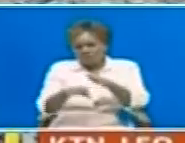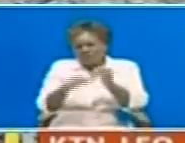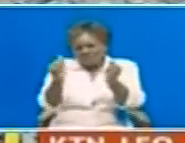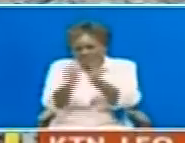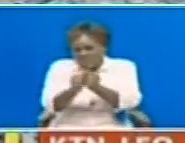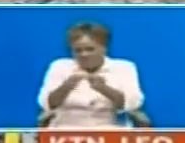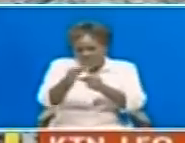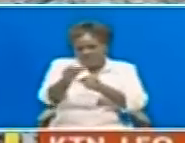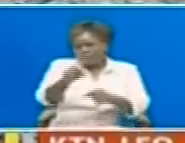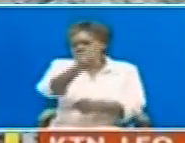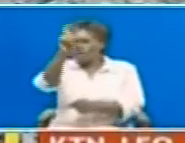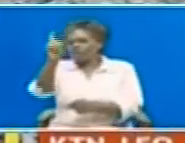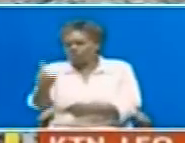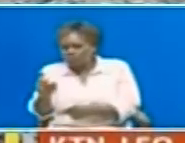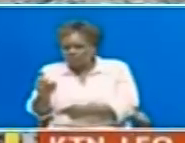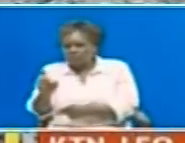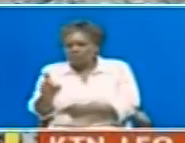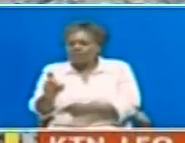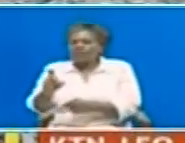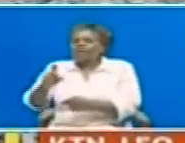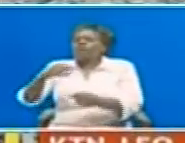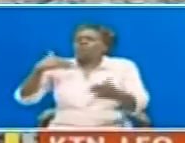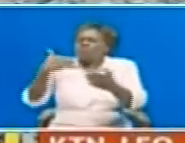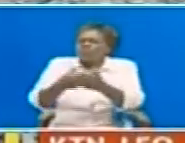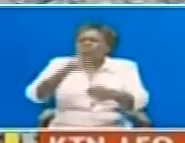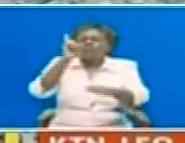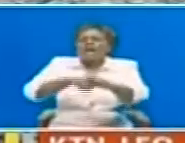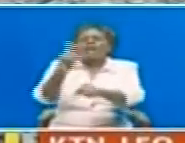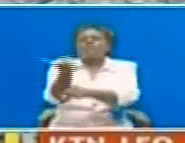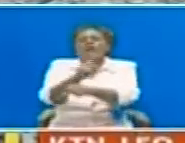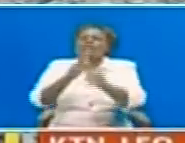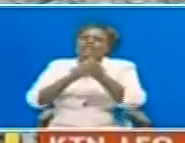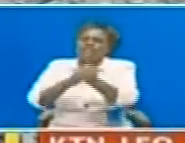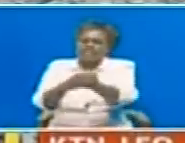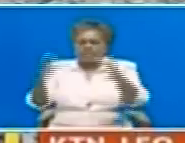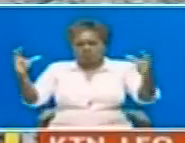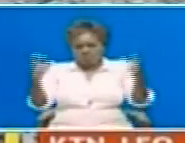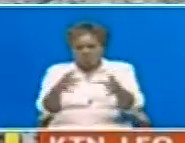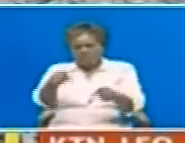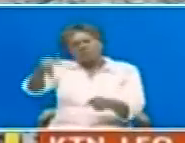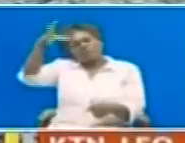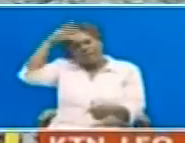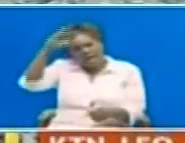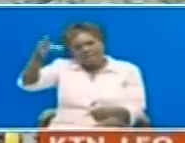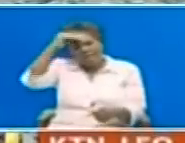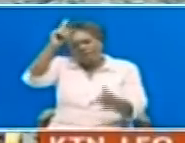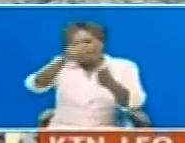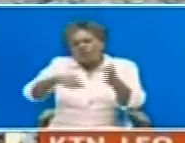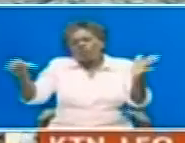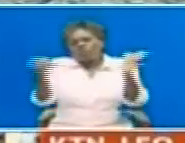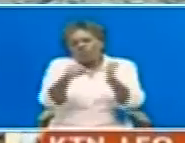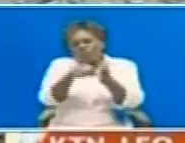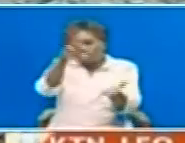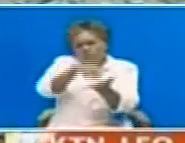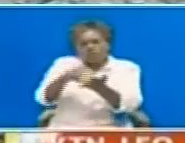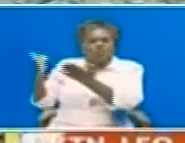10. Swali likiwa ni je, ni mpaka lini viongozi na wakazi hawa watajifunza kutokana na kisa kama